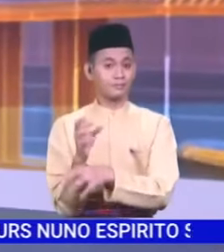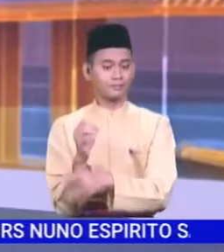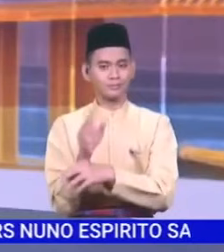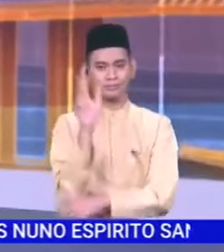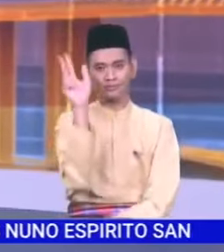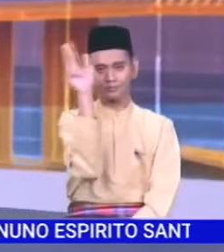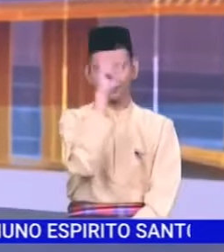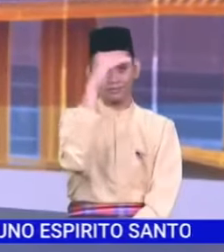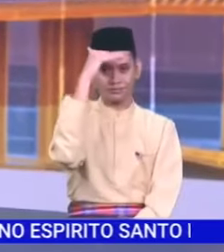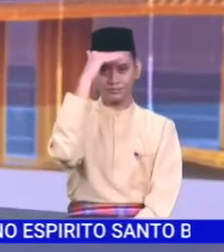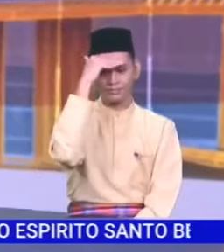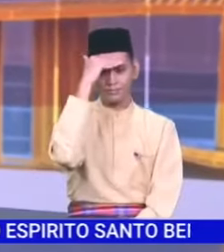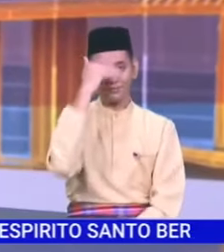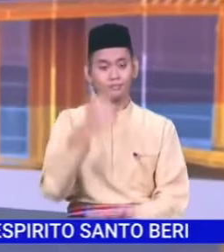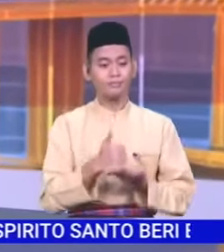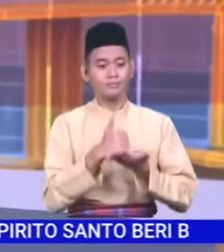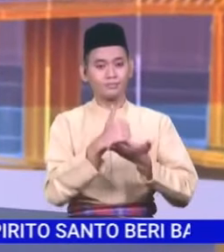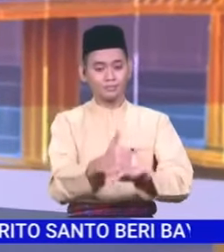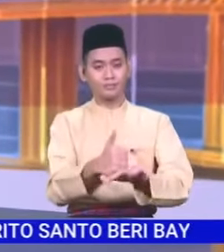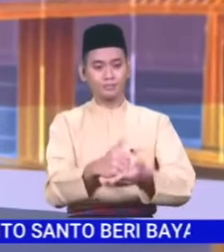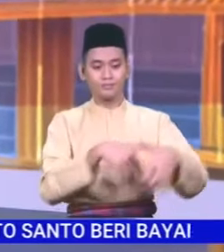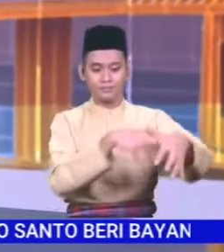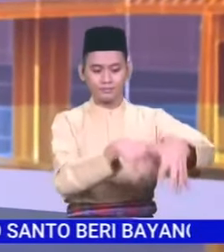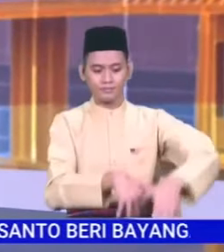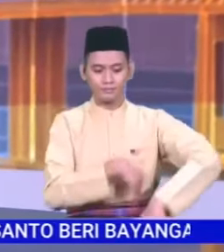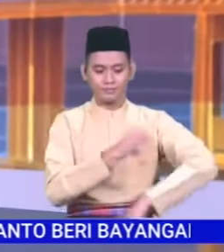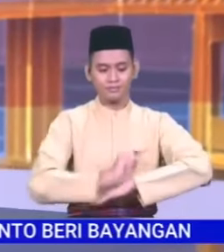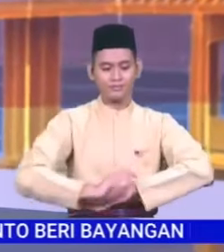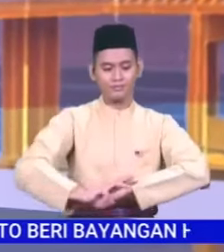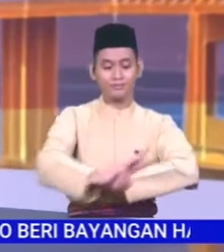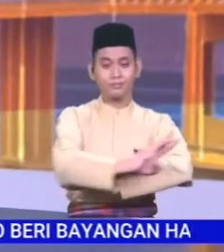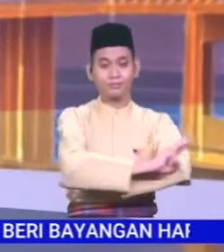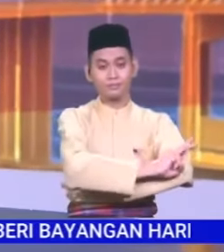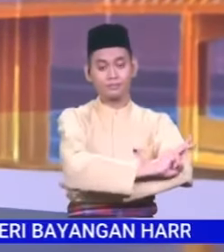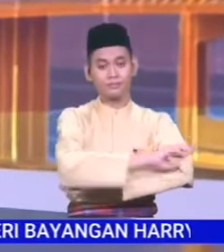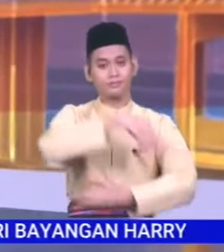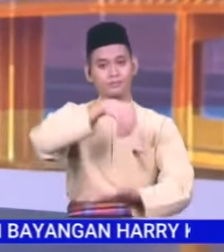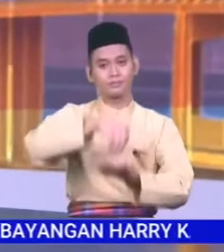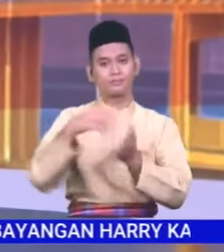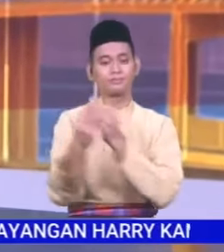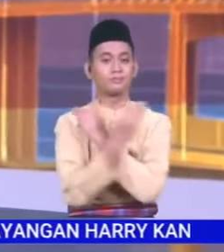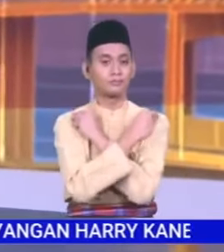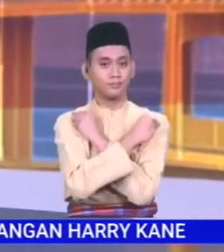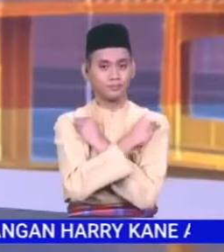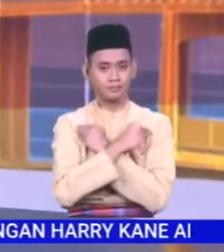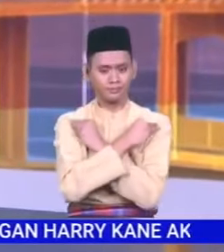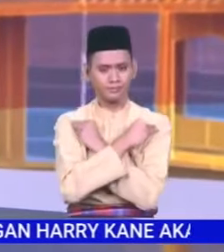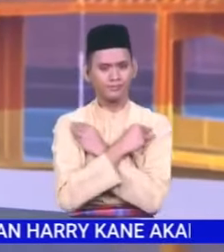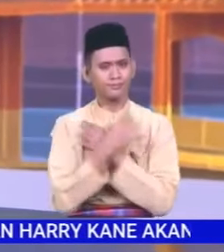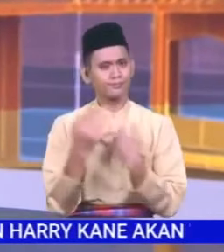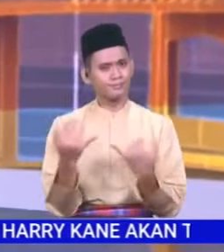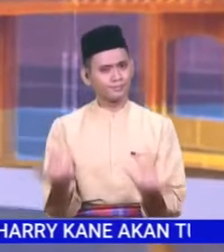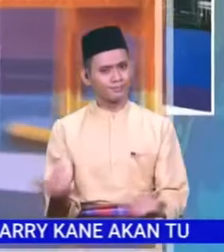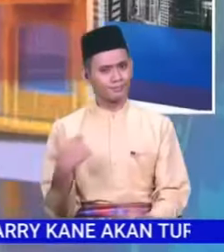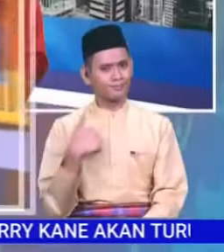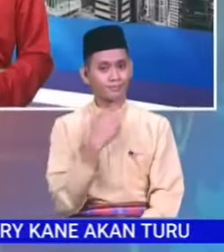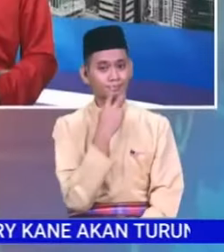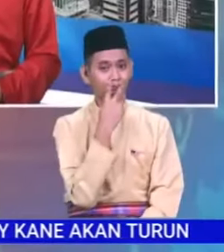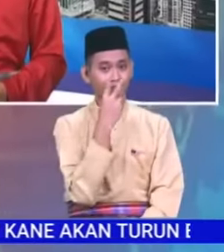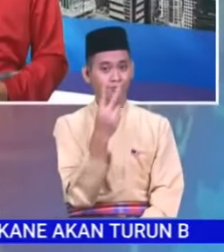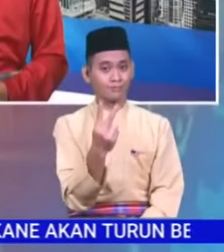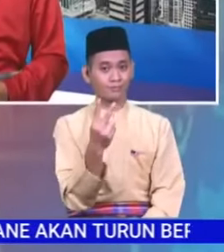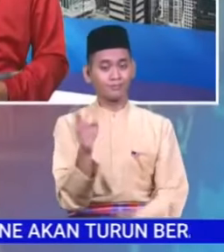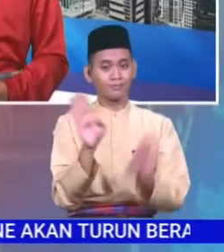membantu golongan pesawat di Mersing susulan kejar dari bodycote tinggi rangka penyampaian Asmat Nur Aprilia lanjut mengenai